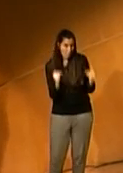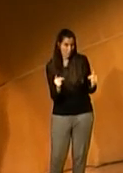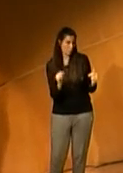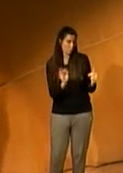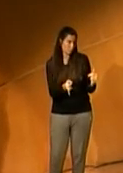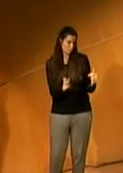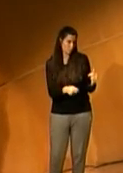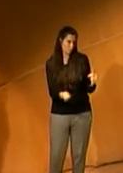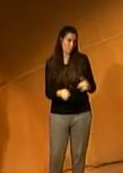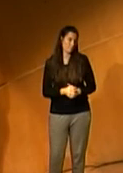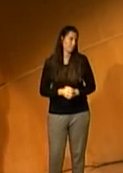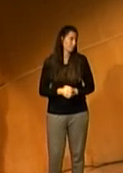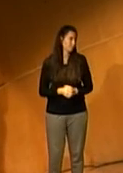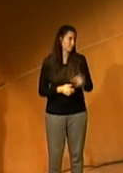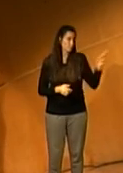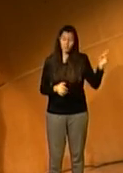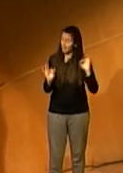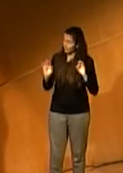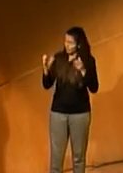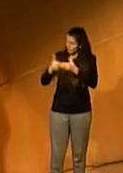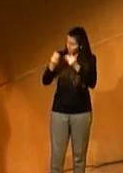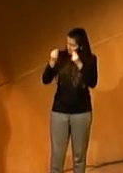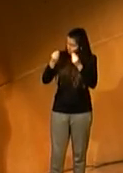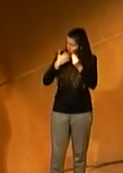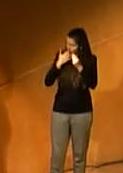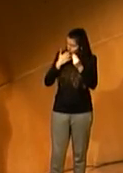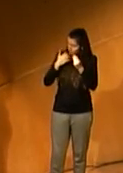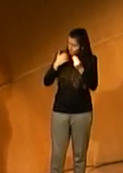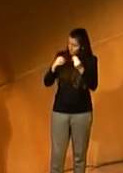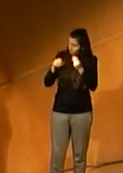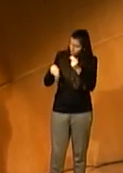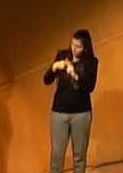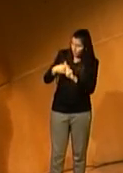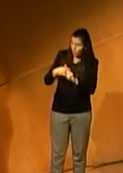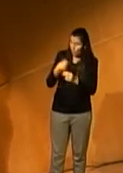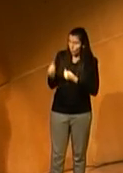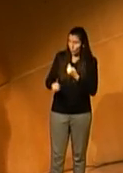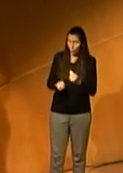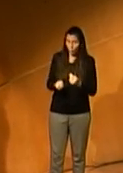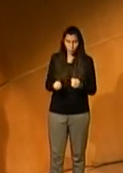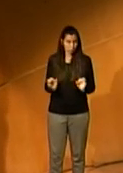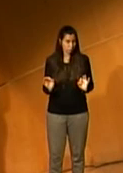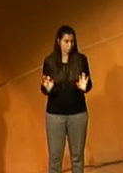Sur cette question de la formation, vous voulez réagir ou... Non. Ok.